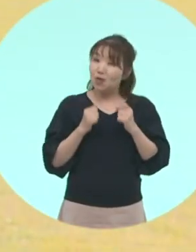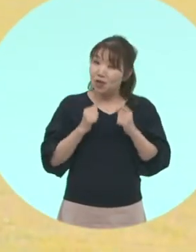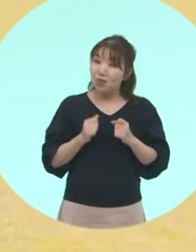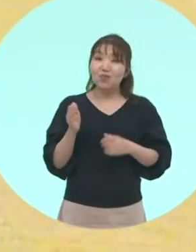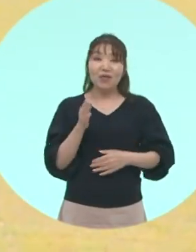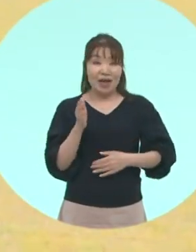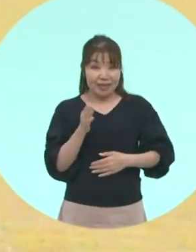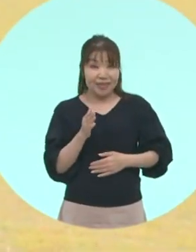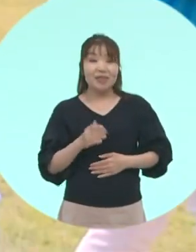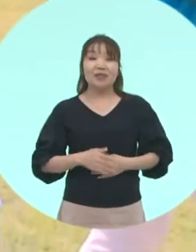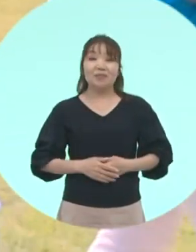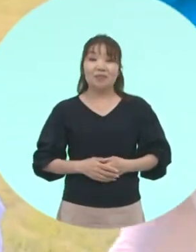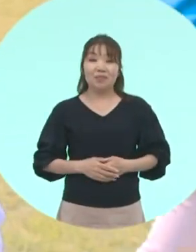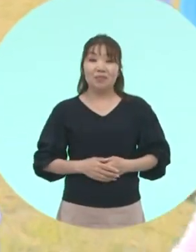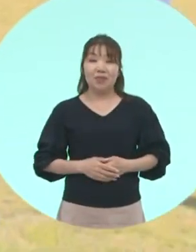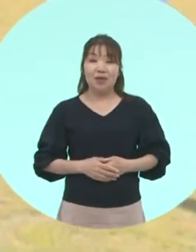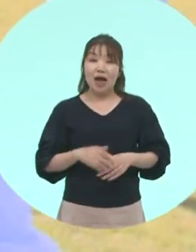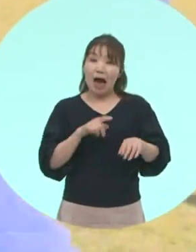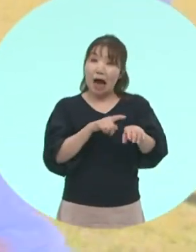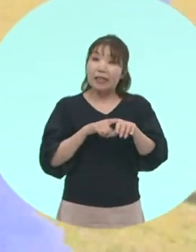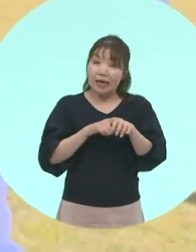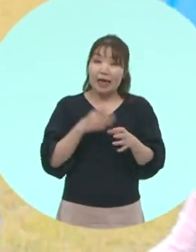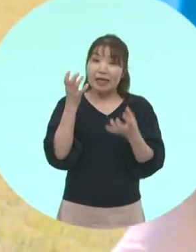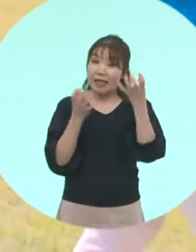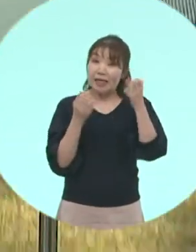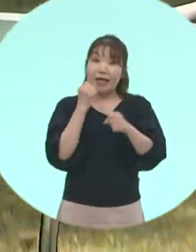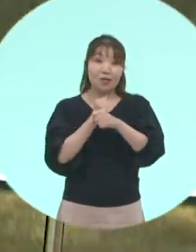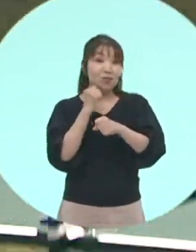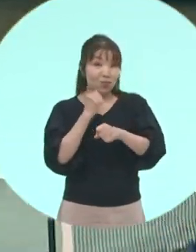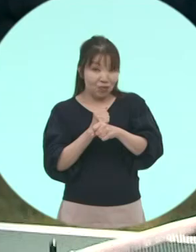です。 畑で野菜作り。